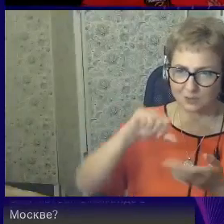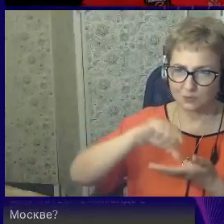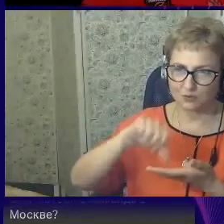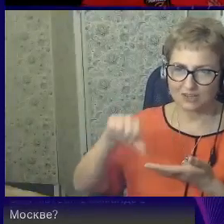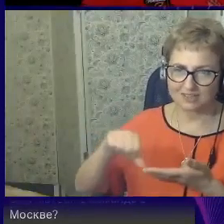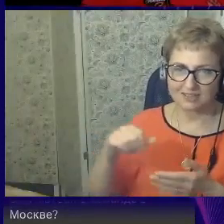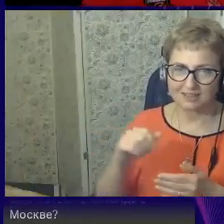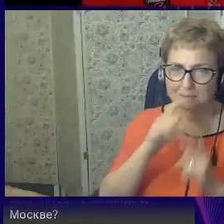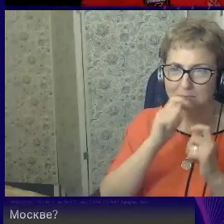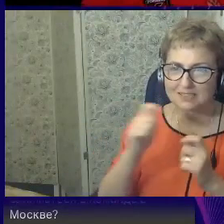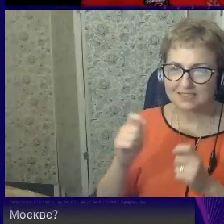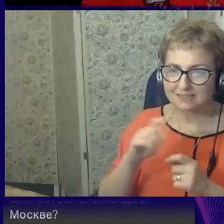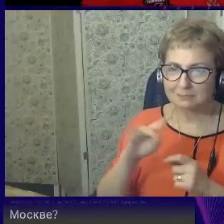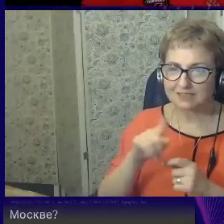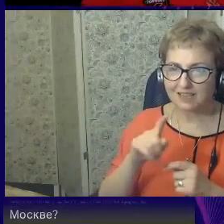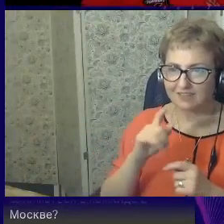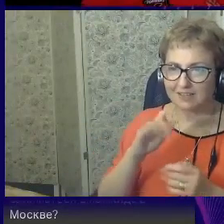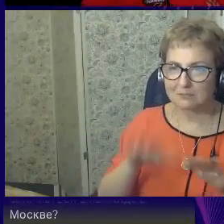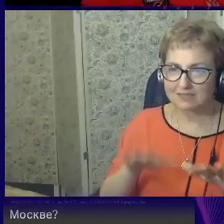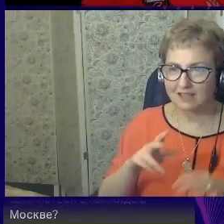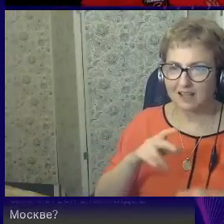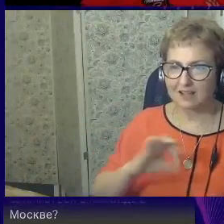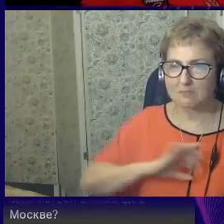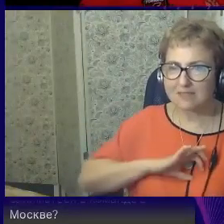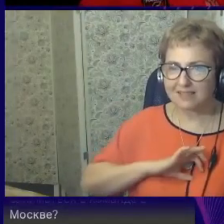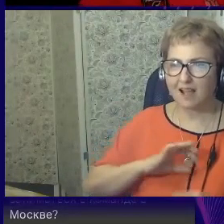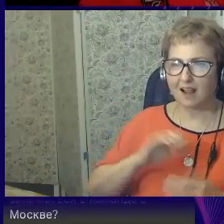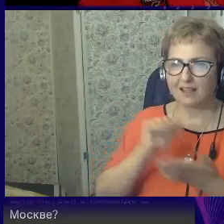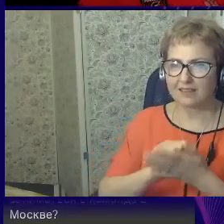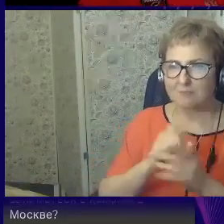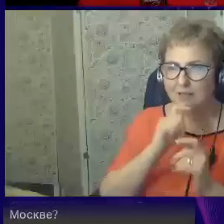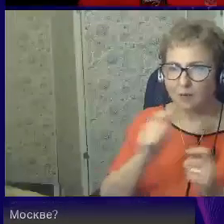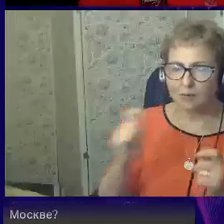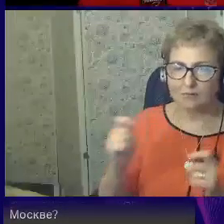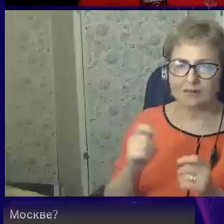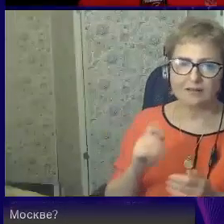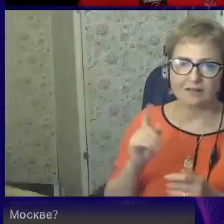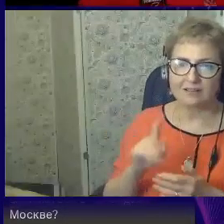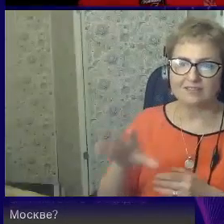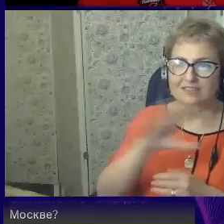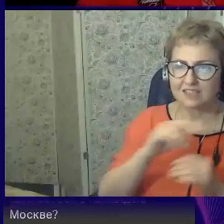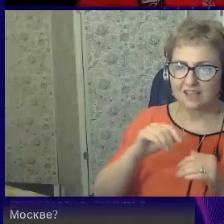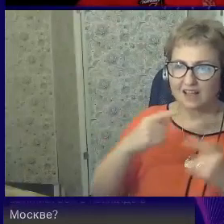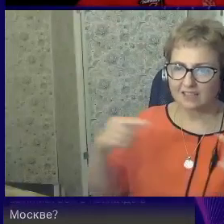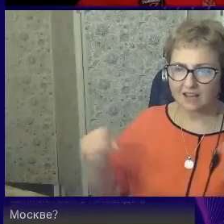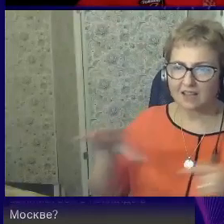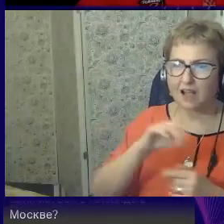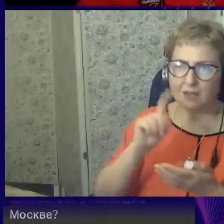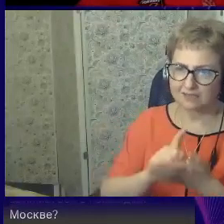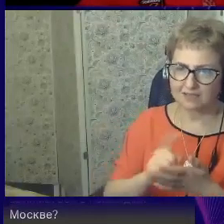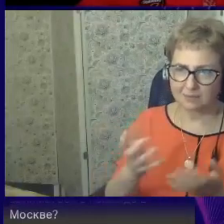участников, призовые места, это обязательно медали и дипломы, и все остальные участники у нас